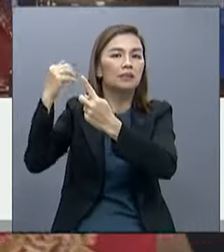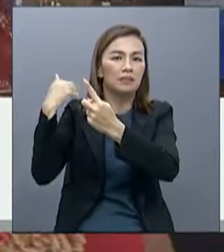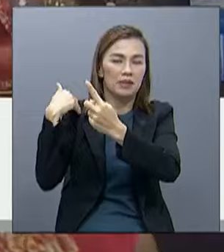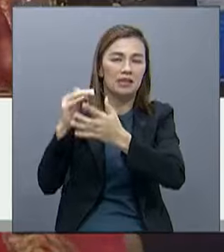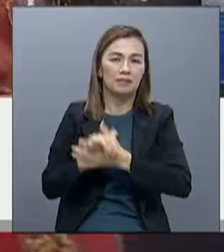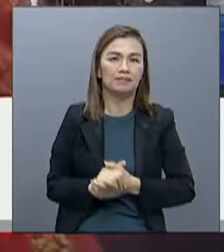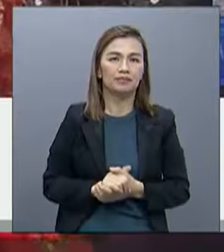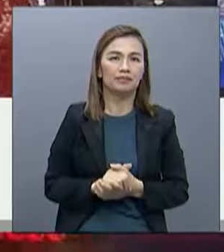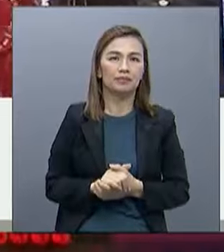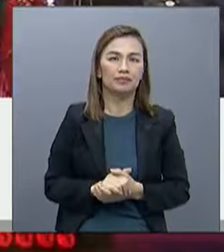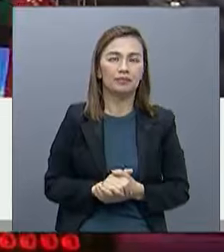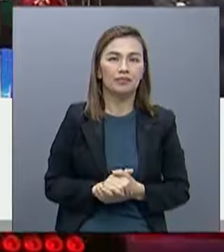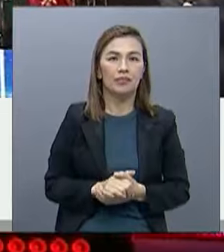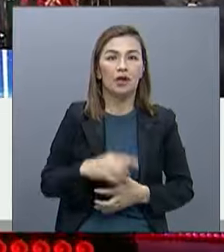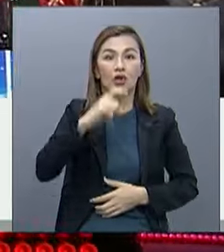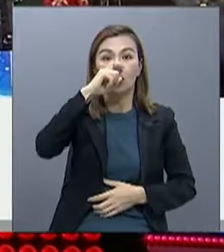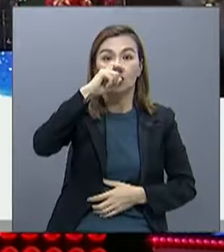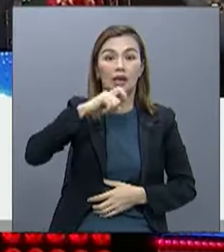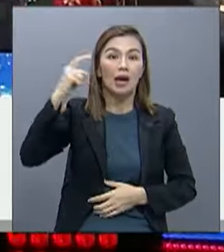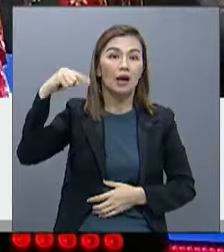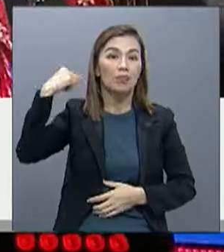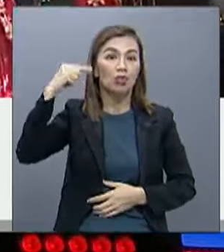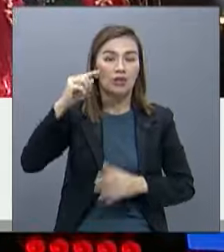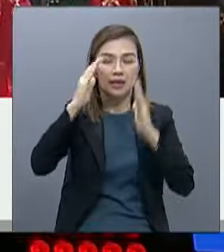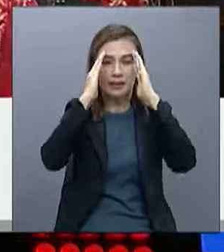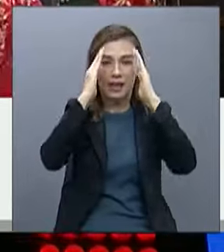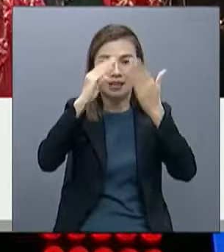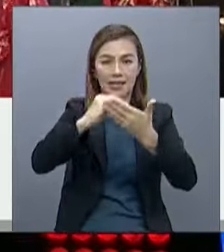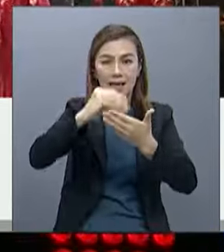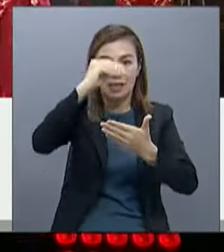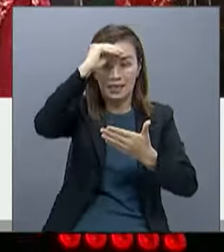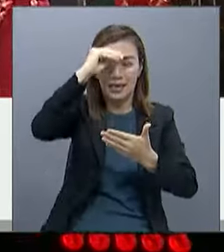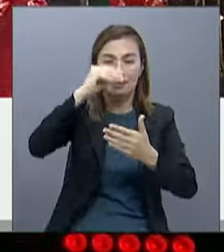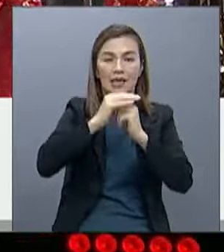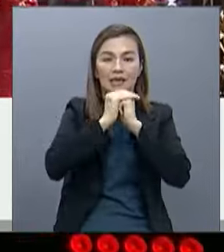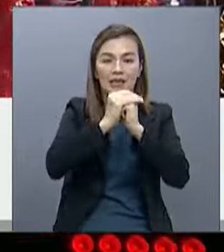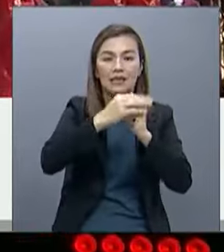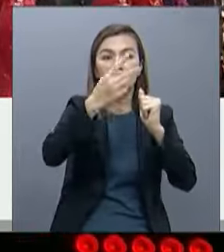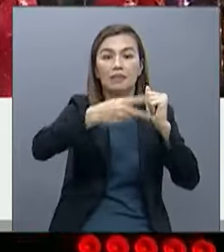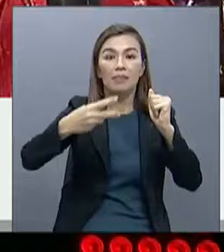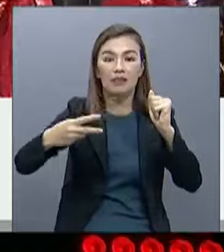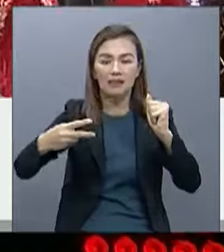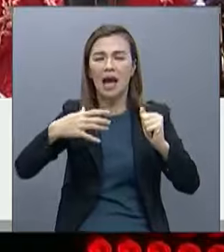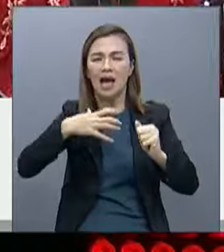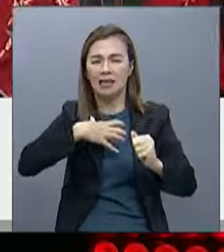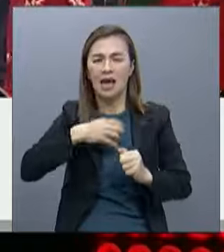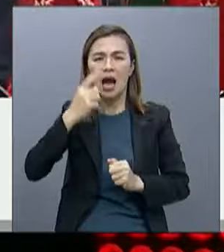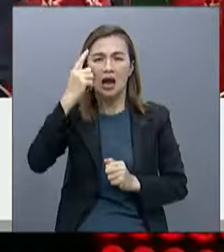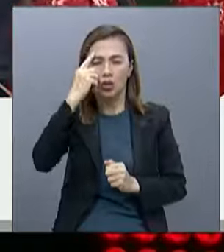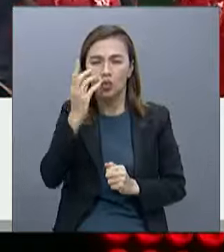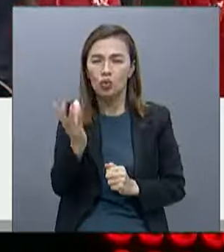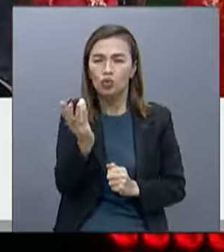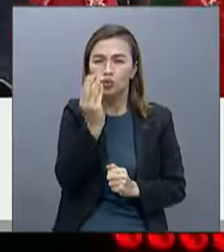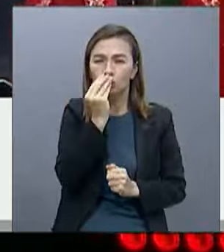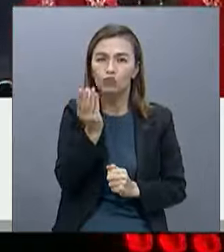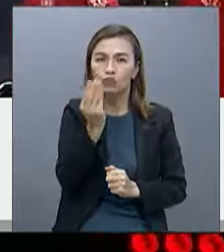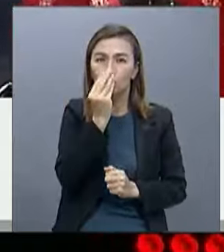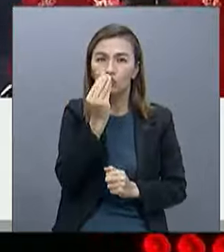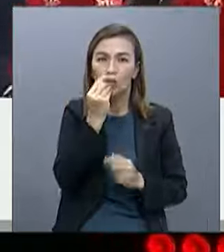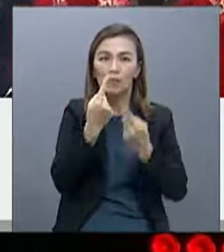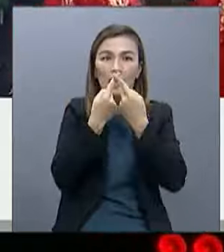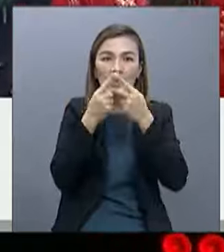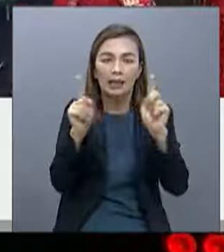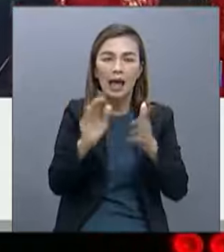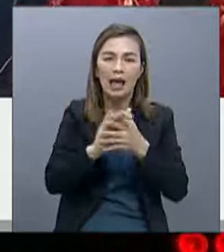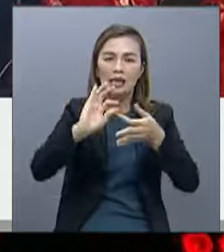แม้น้องอิงชิสาจะลงทุนตั้งใจเรียนภาษาจีนเพื่อให้ได้ใกล้ชิดกับเรื่องราวของนักร้องดังมากขึ้นแต่ก็ยังมีเรื่องที่คา